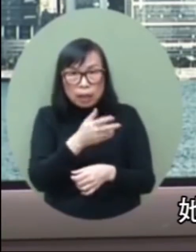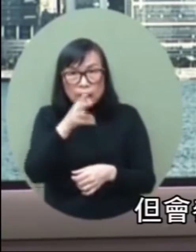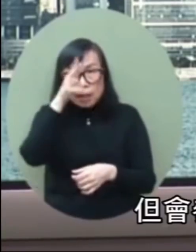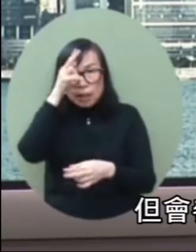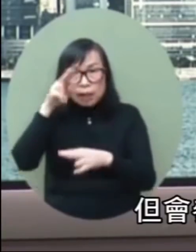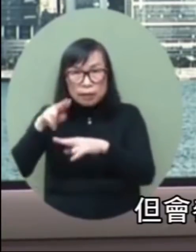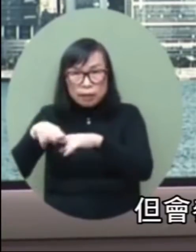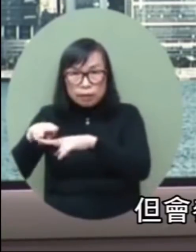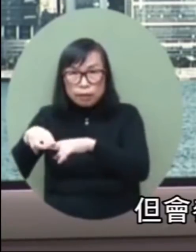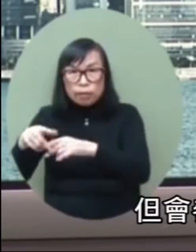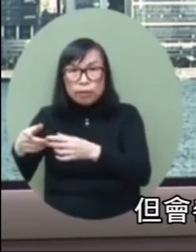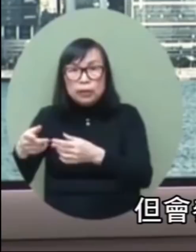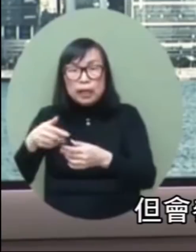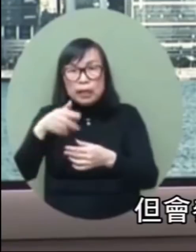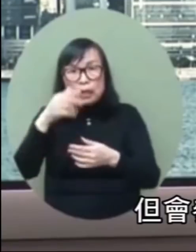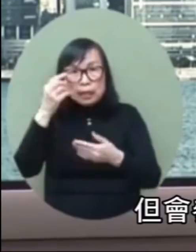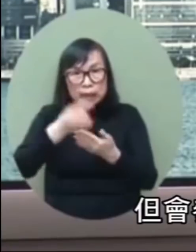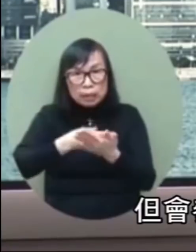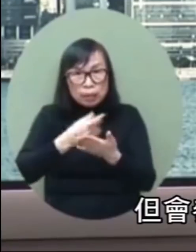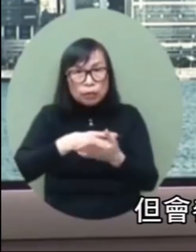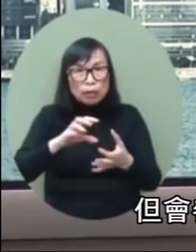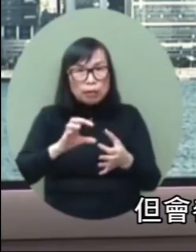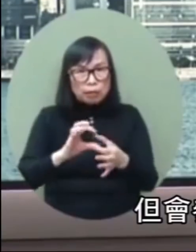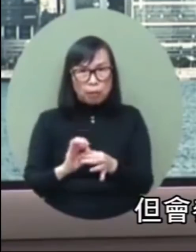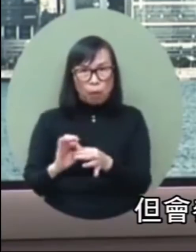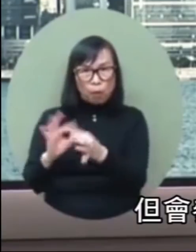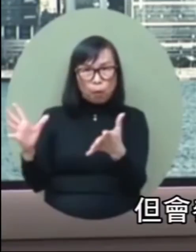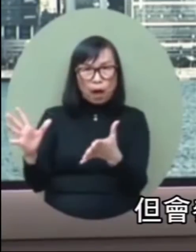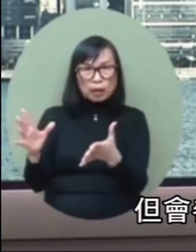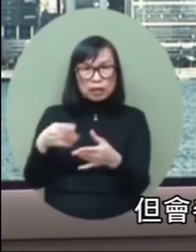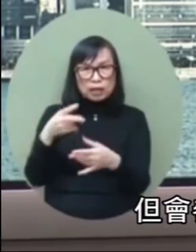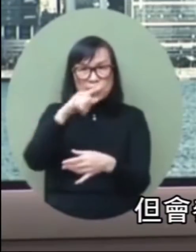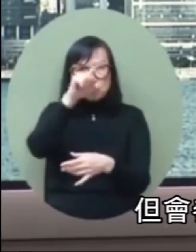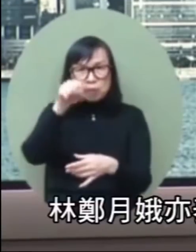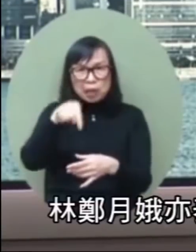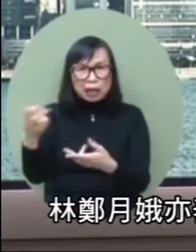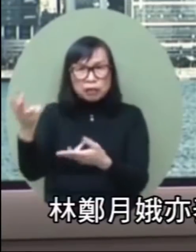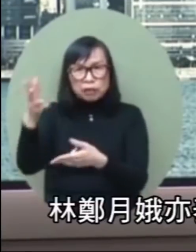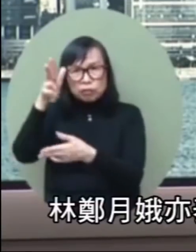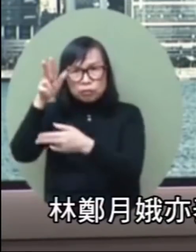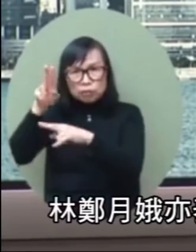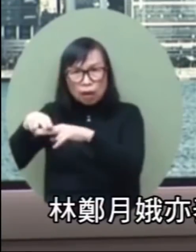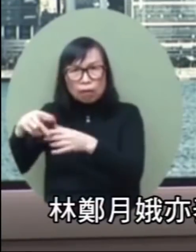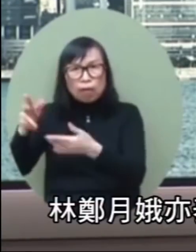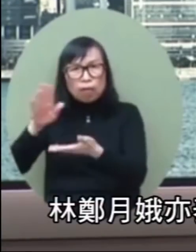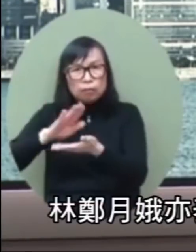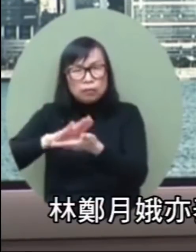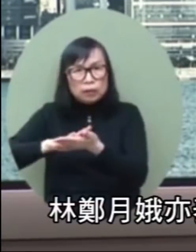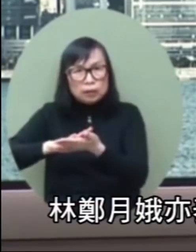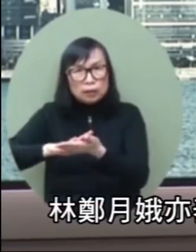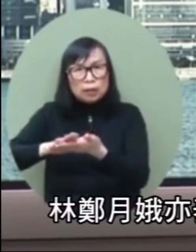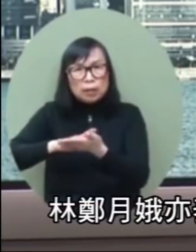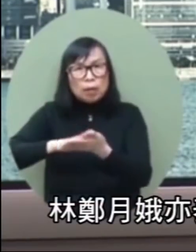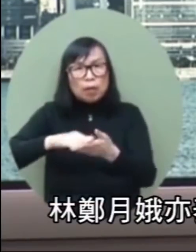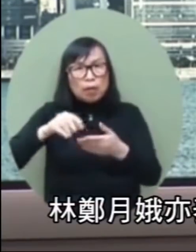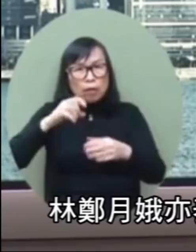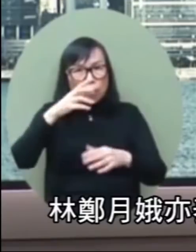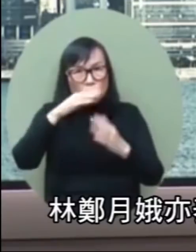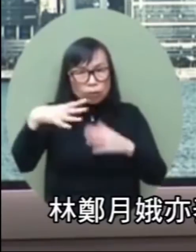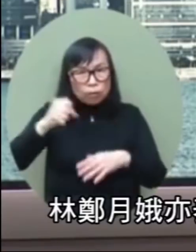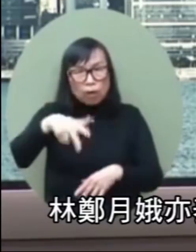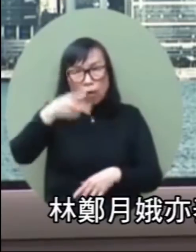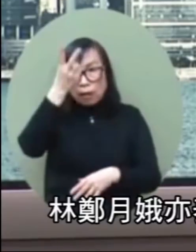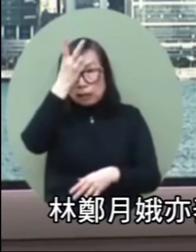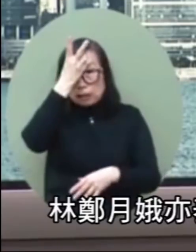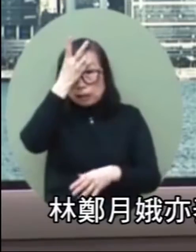城，但是会参考澳门的做法，要求市民多次检测。林郑月娥亦都表示，行会批准引用